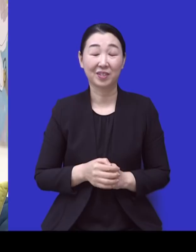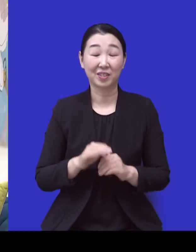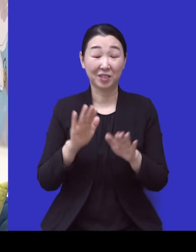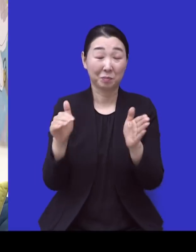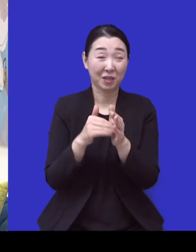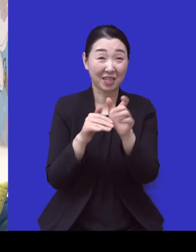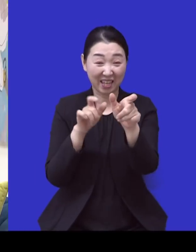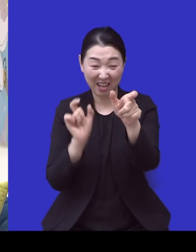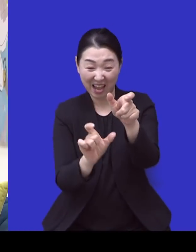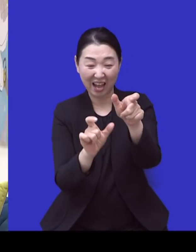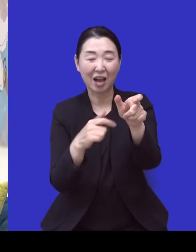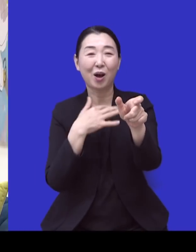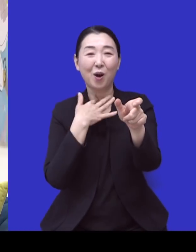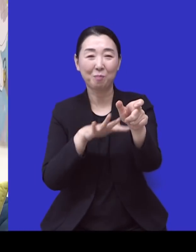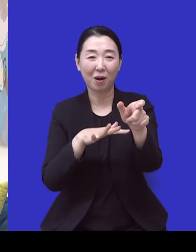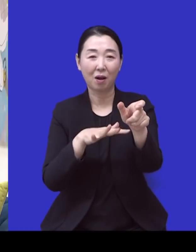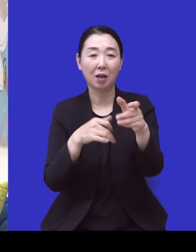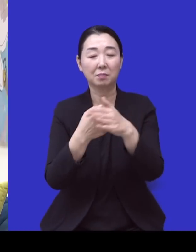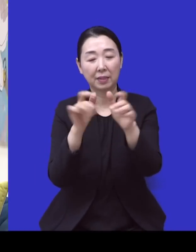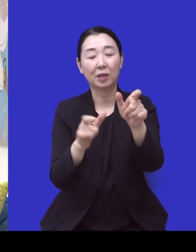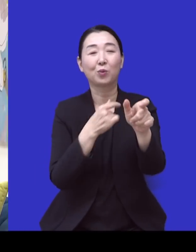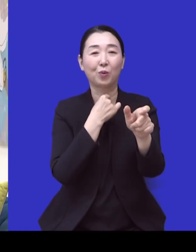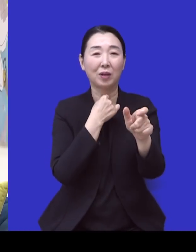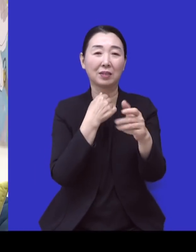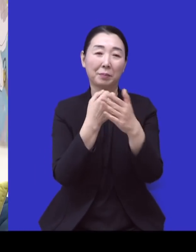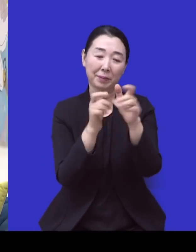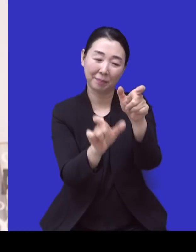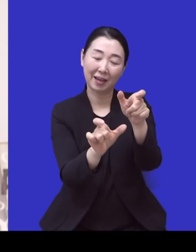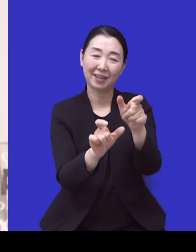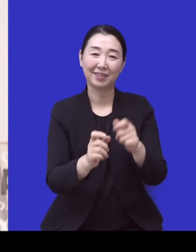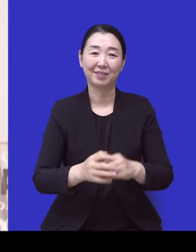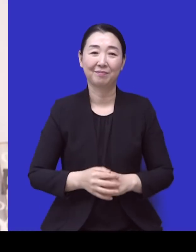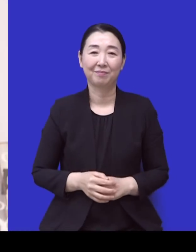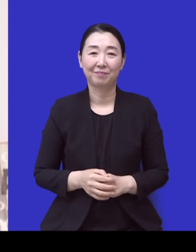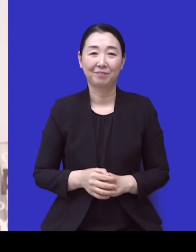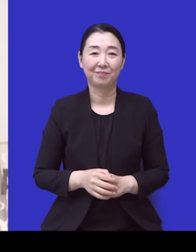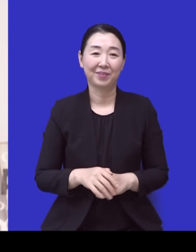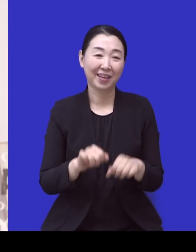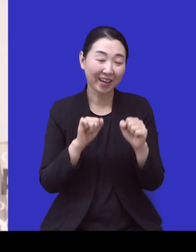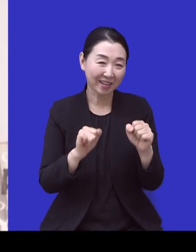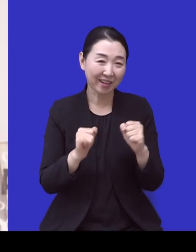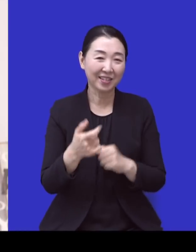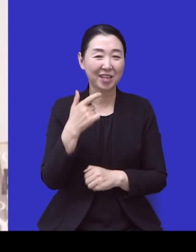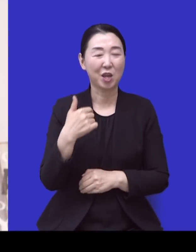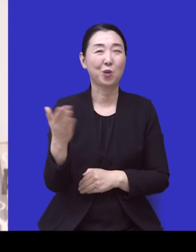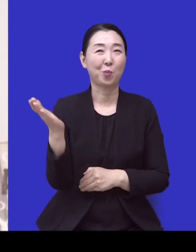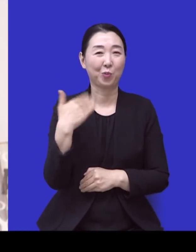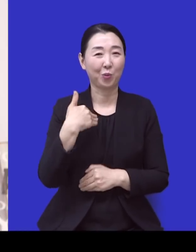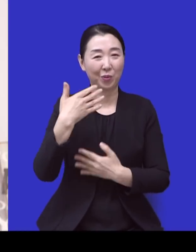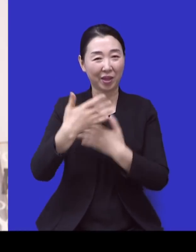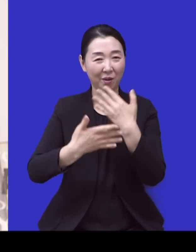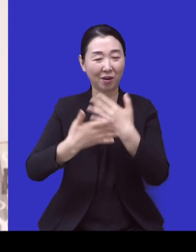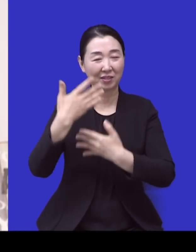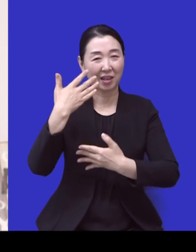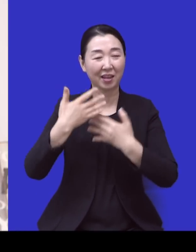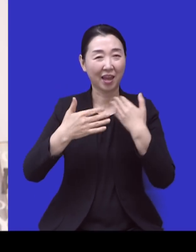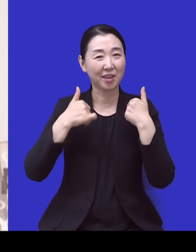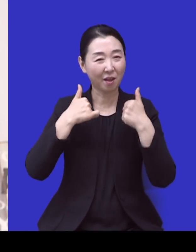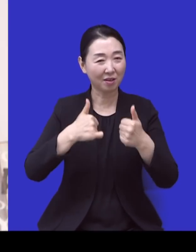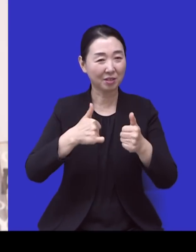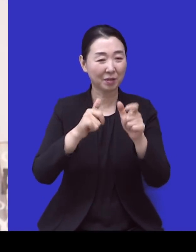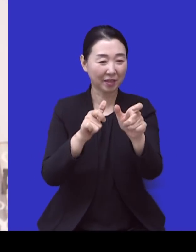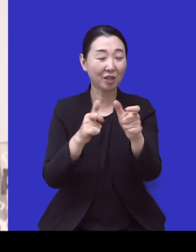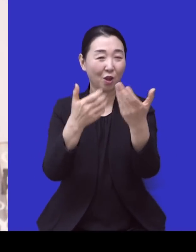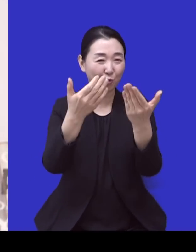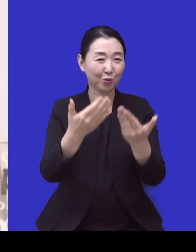달지 않았는데 답 댓글을 달고 싶다는 마음이 들어서 달았어요. 지체님 안녕하세요. 예전부터 제 영상에 이렇게 꾸준히 댓글 남겨주신